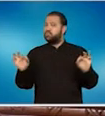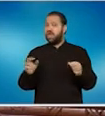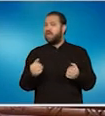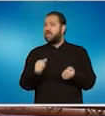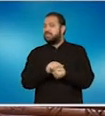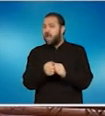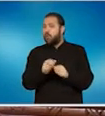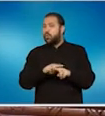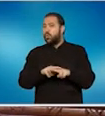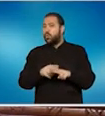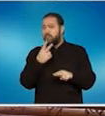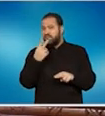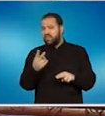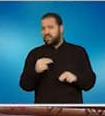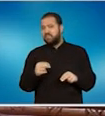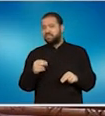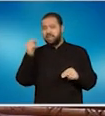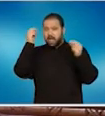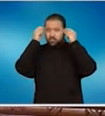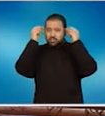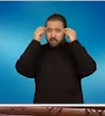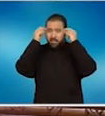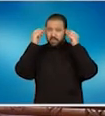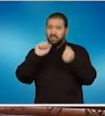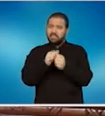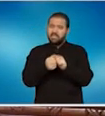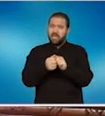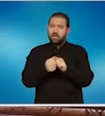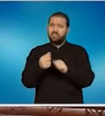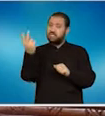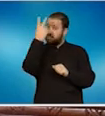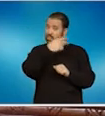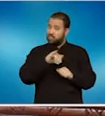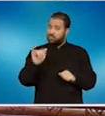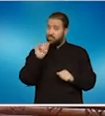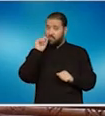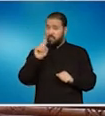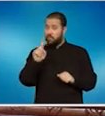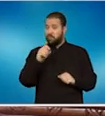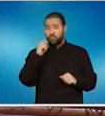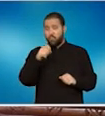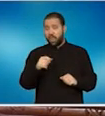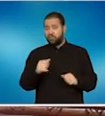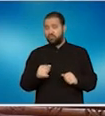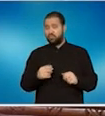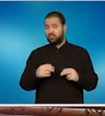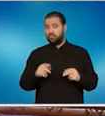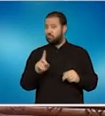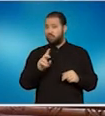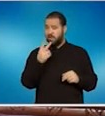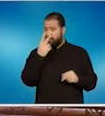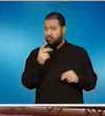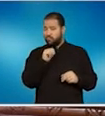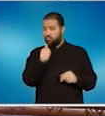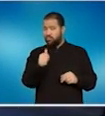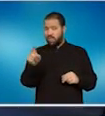stil, cum să ne-l aducem aminte sau cum să-l cunoaștem cei care nu l-am cunoscut până acum? Slavă Domnului, există